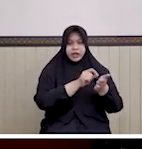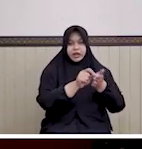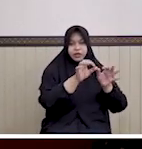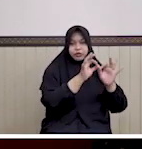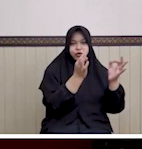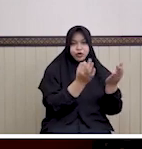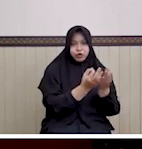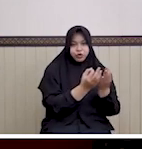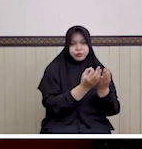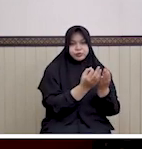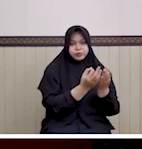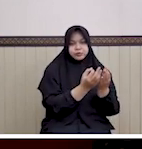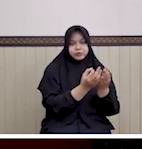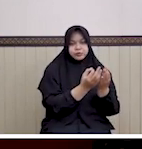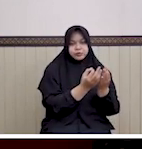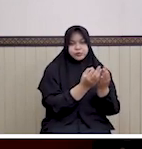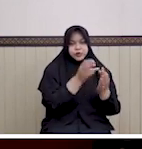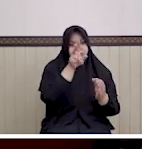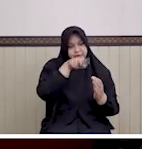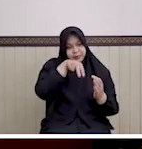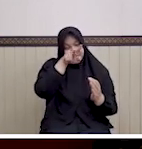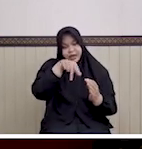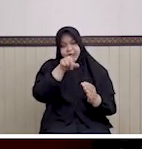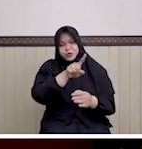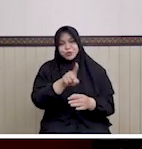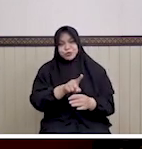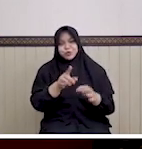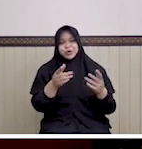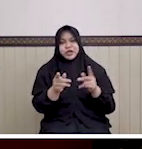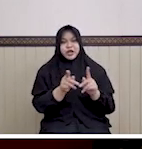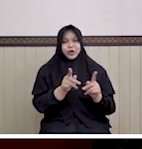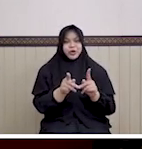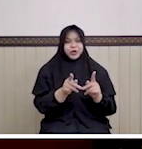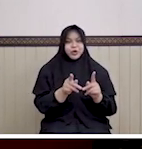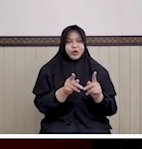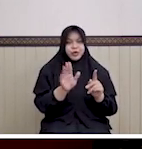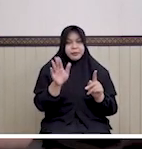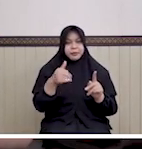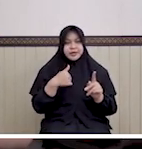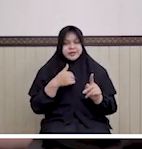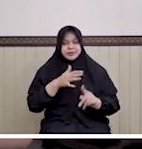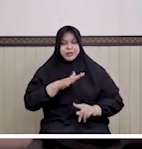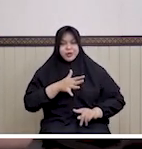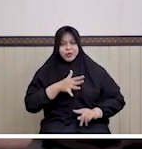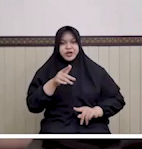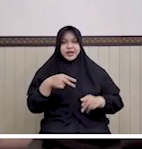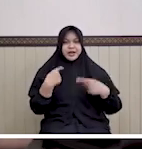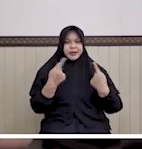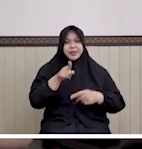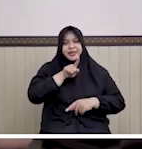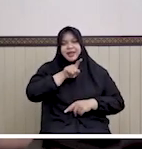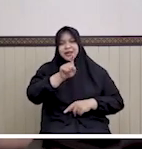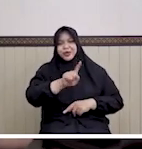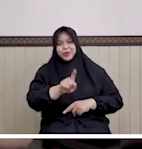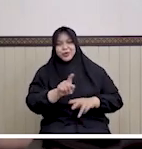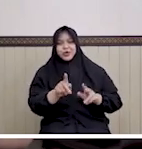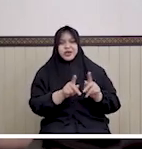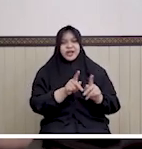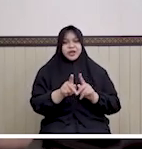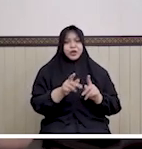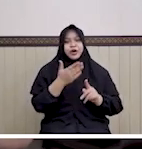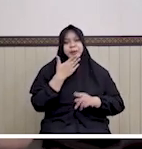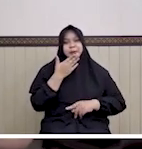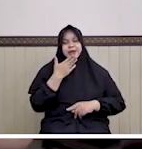akan verifikasi dulu nih Nanti kalau misalnya masih meragukan ya kami tanya dulu tetapi kalau